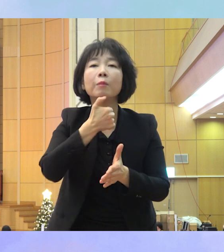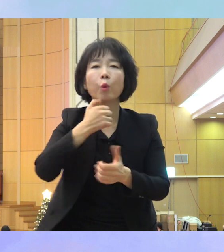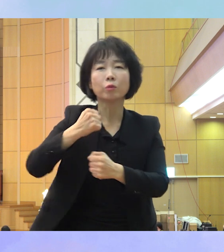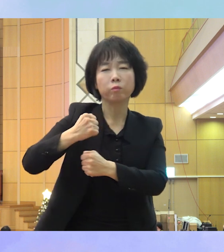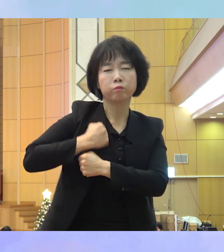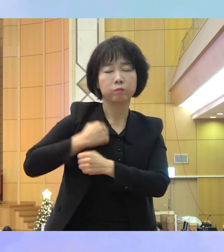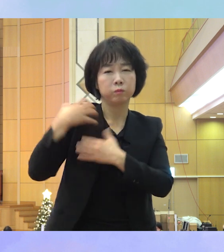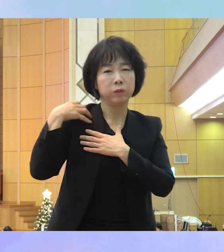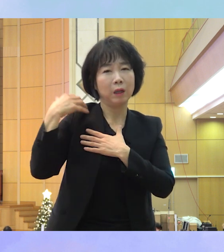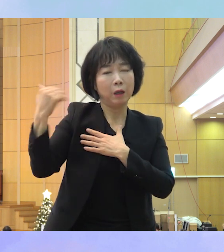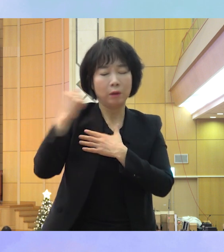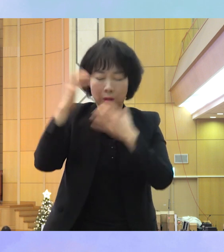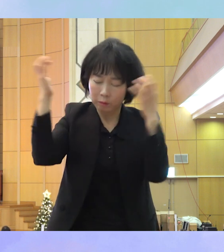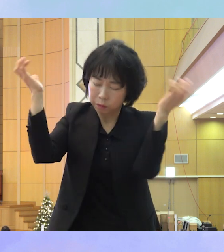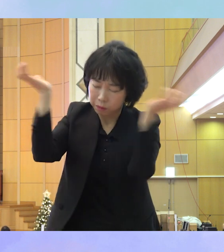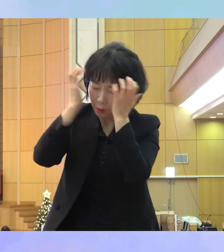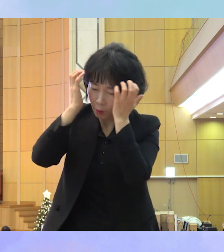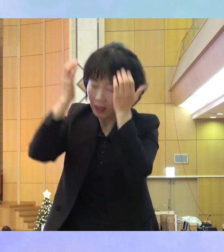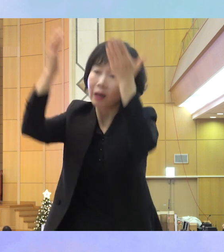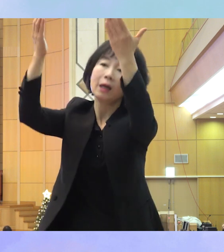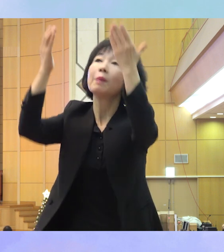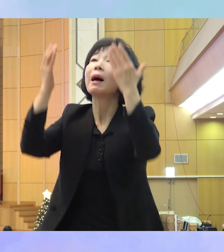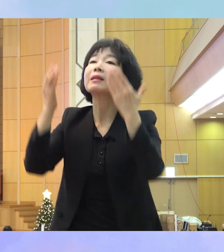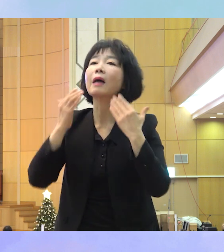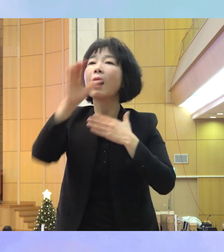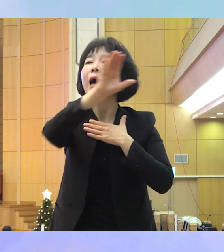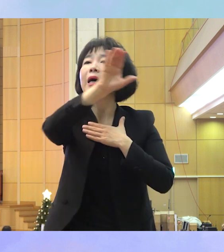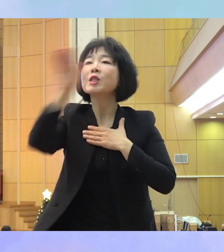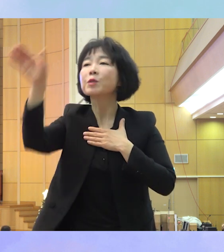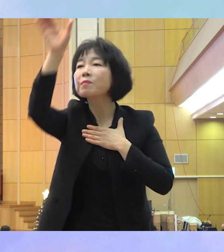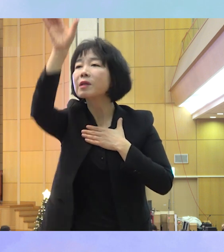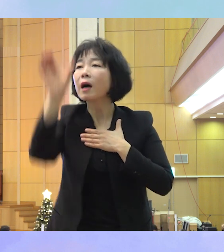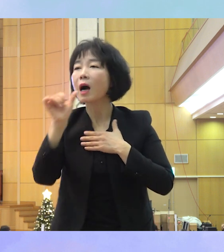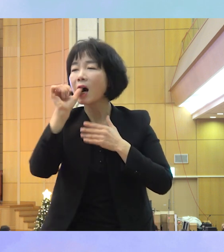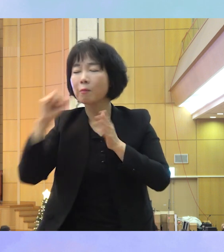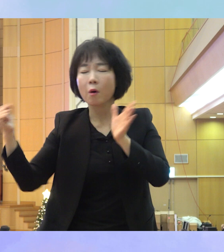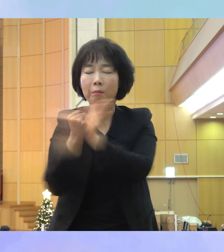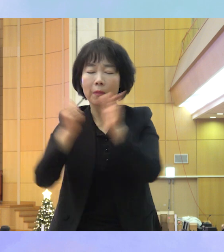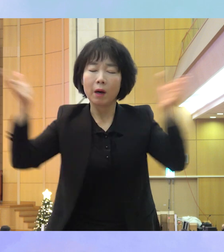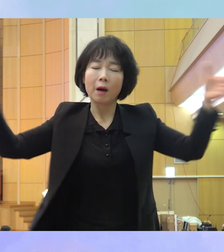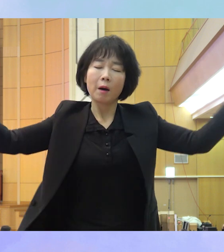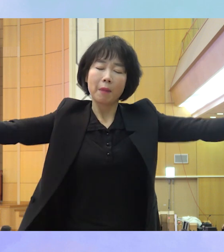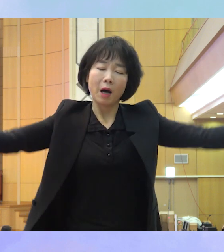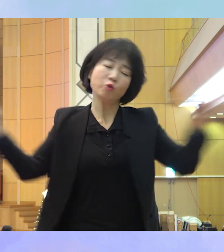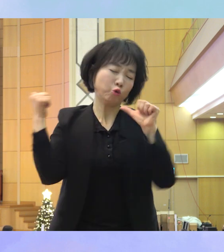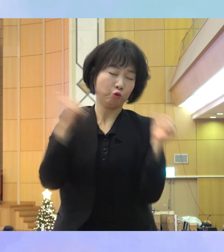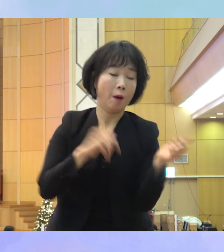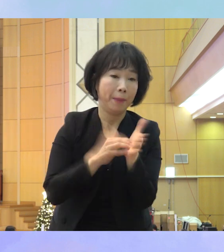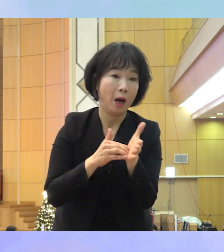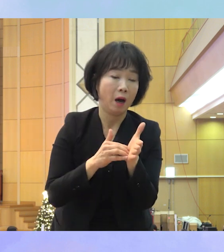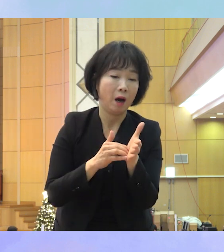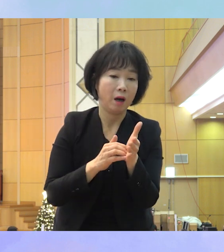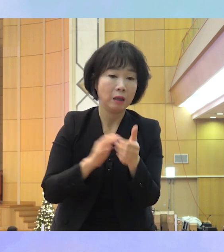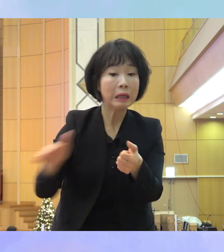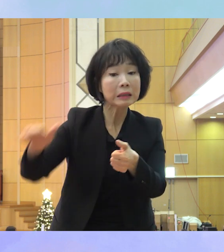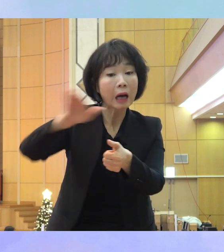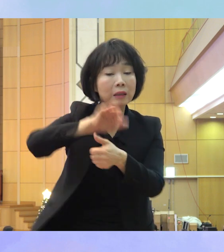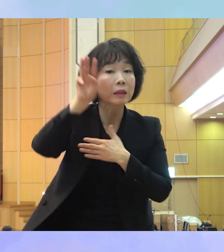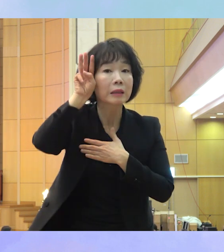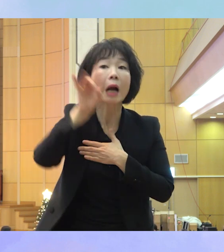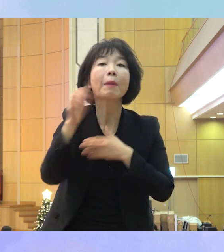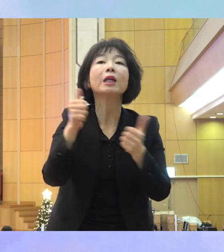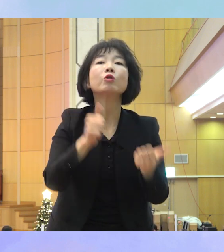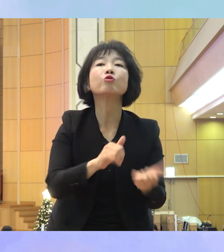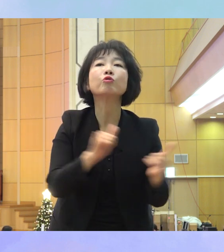나시고 본디오 빌라도에게 고난을 받으사 십자가에 못 박혀 죽으시고 장사한